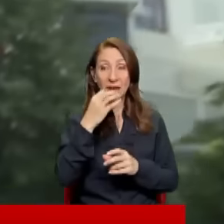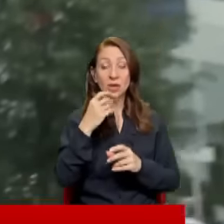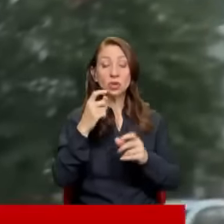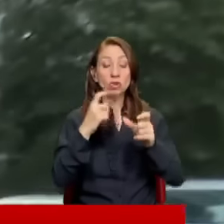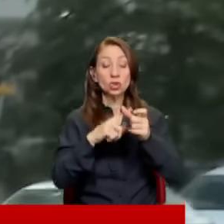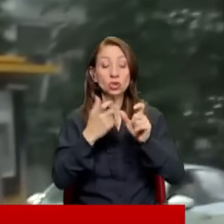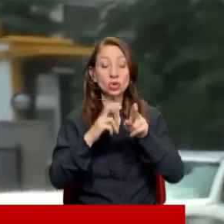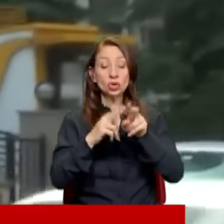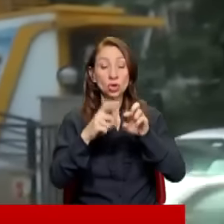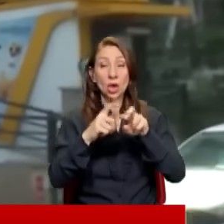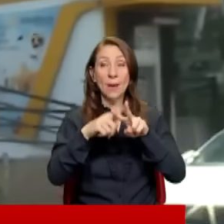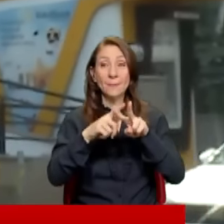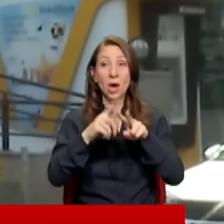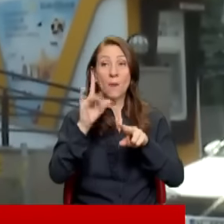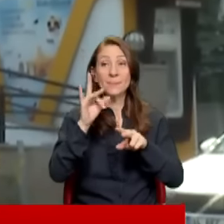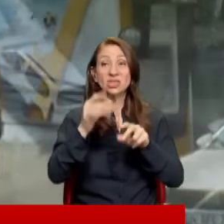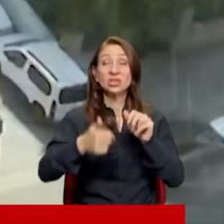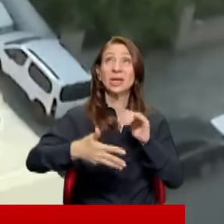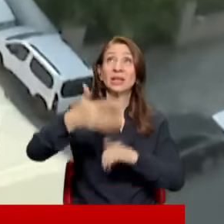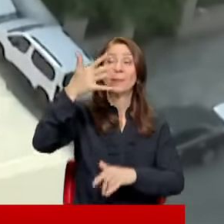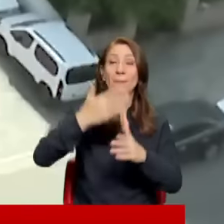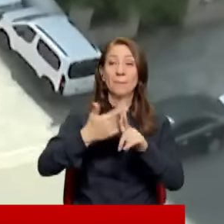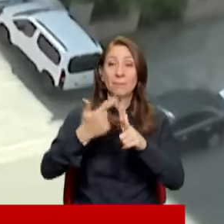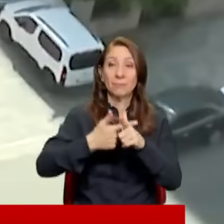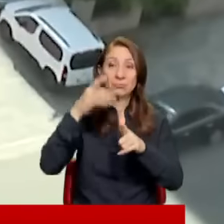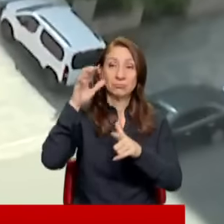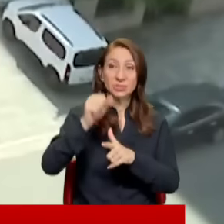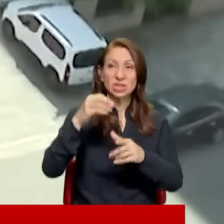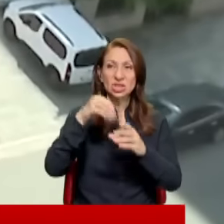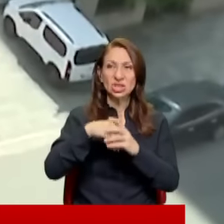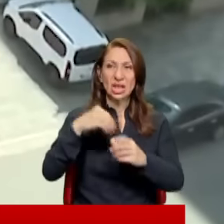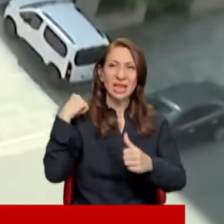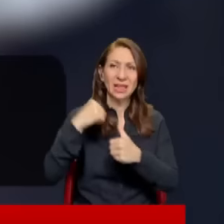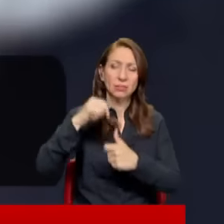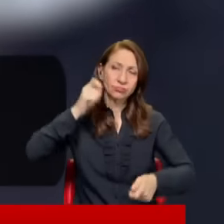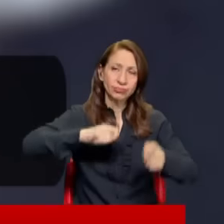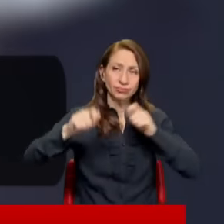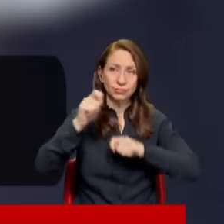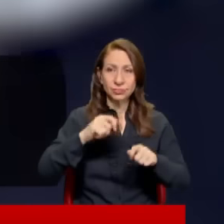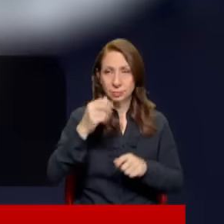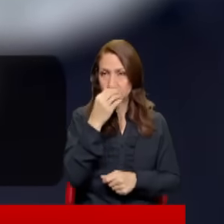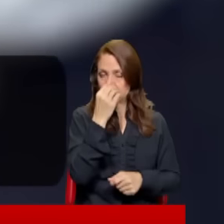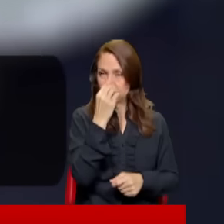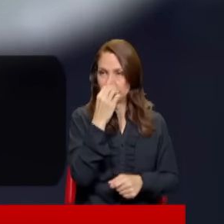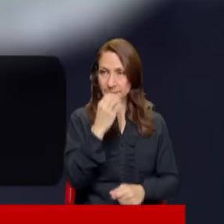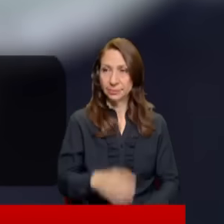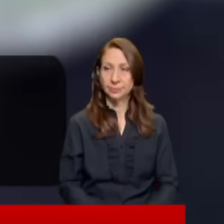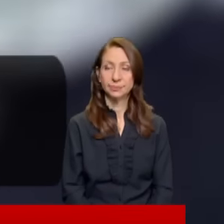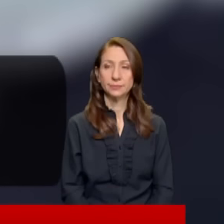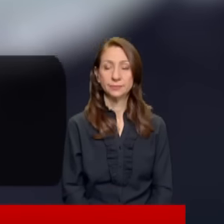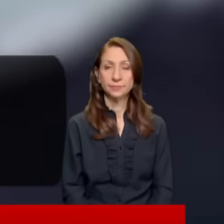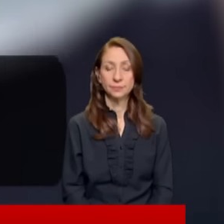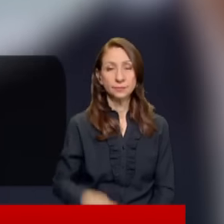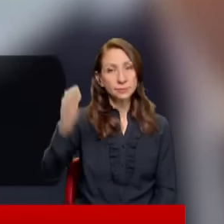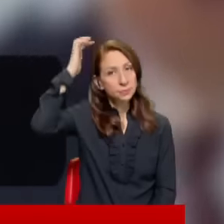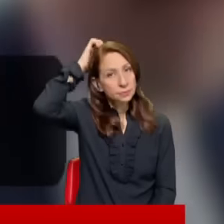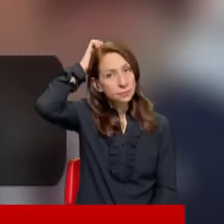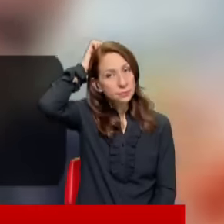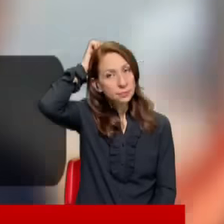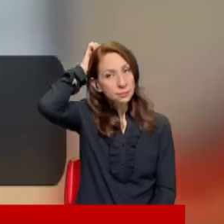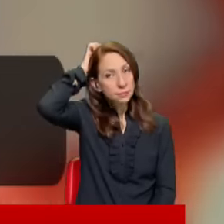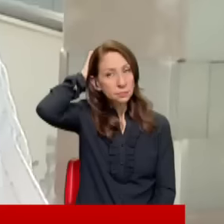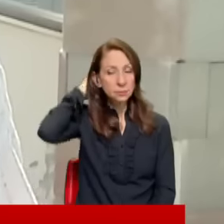çukur ambara 15 katlı bina kiralandı binanın içi de tamamen yenileniyor şimdi herhalde 200 tane araba olması lazımdı arka tarafta ondan